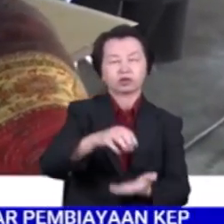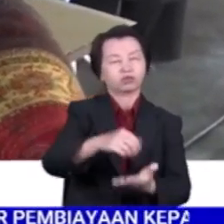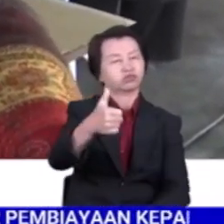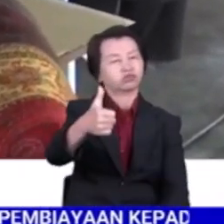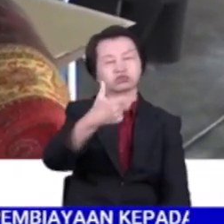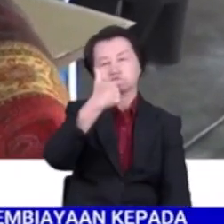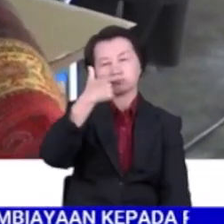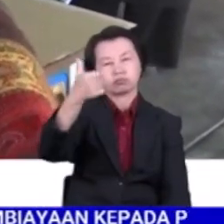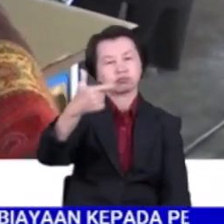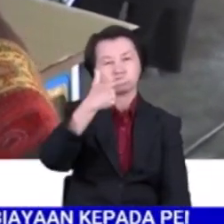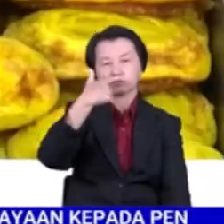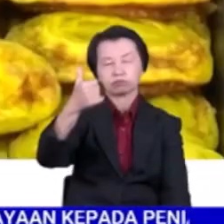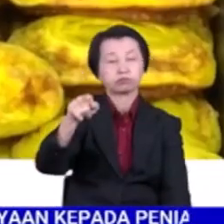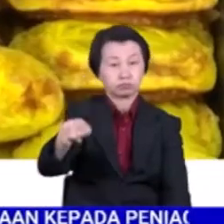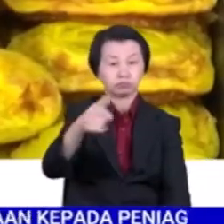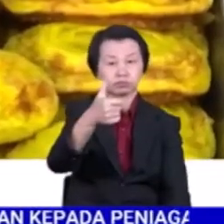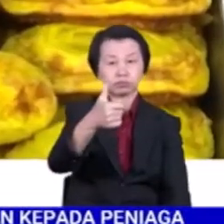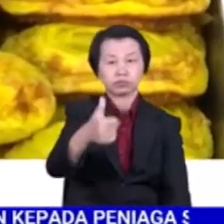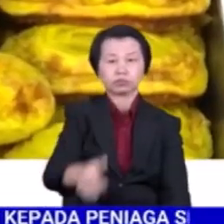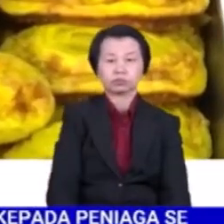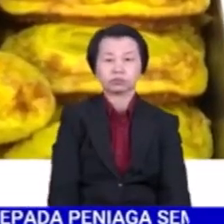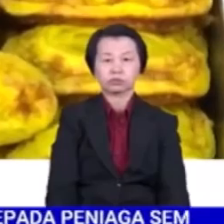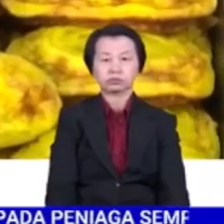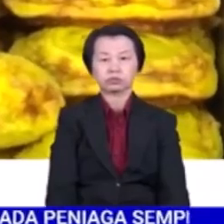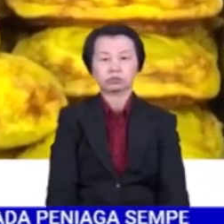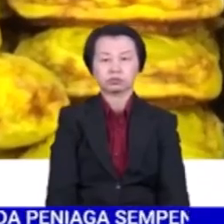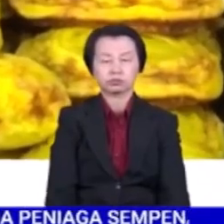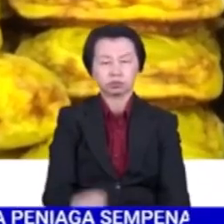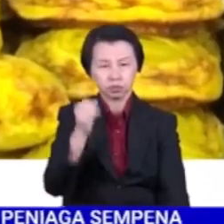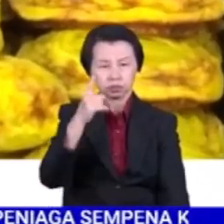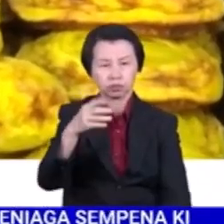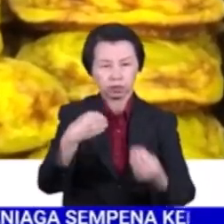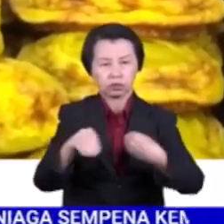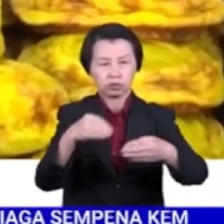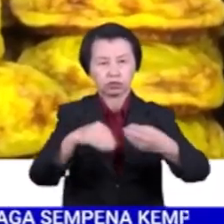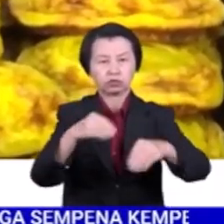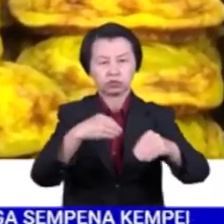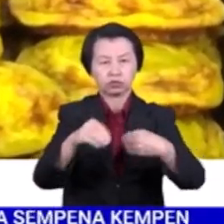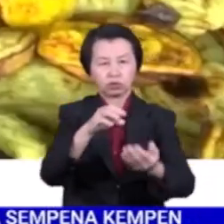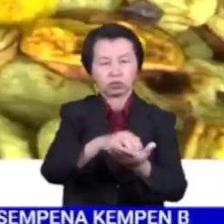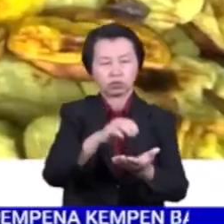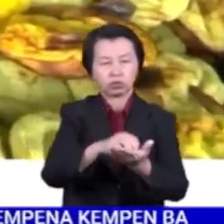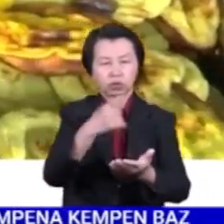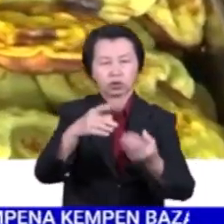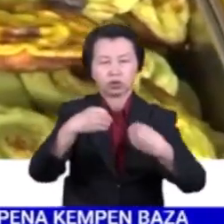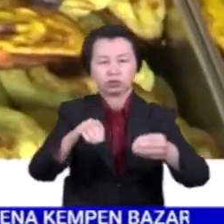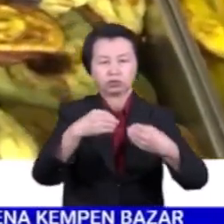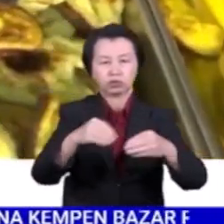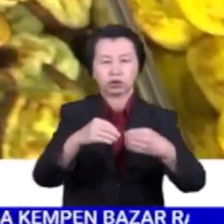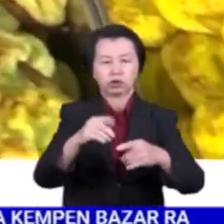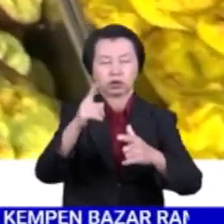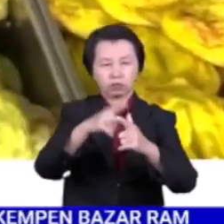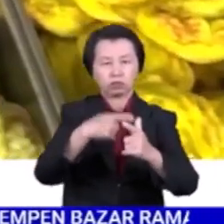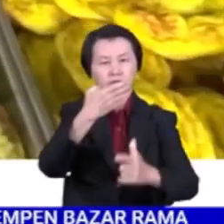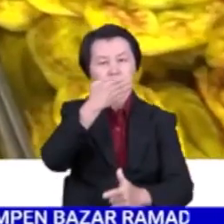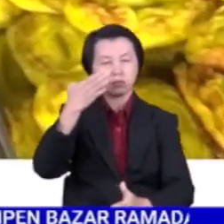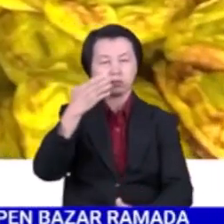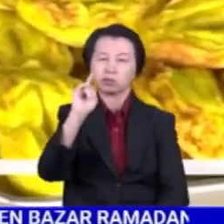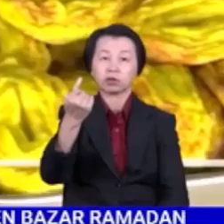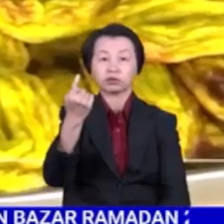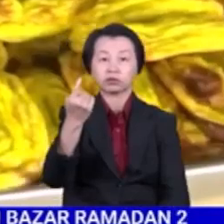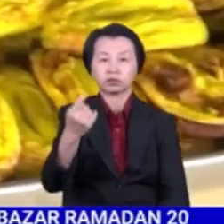dia punya kuih ni, akar ni. Difahamkan jualan akoknya hanya dijalankan pada bulan